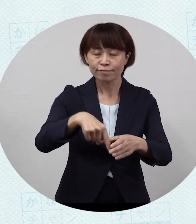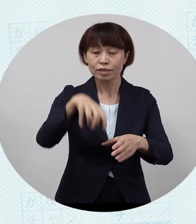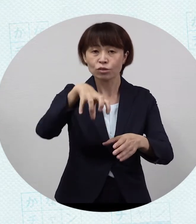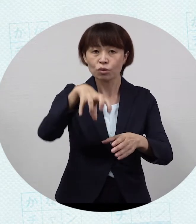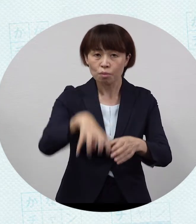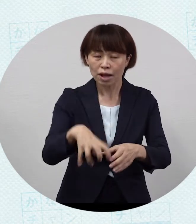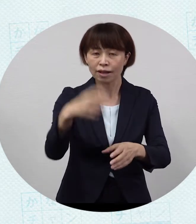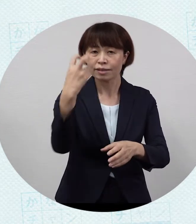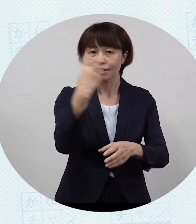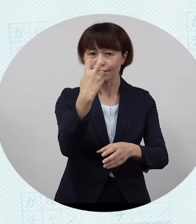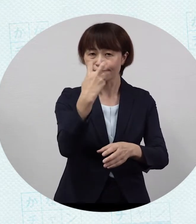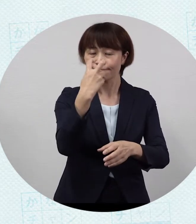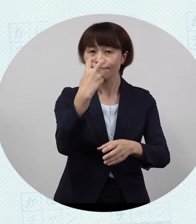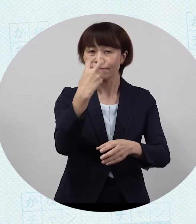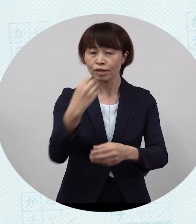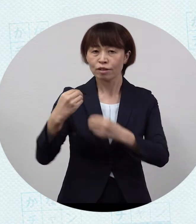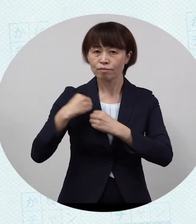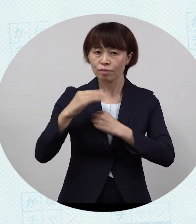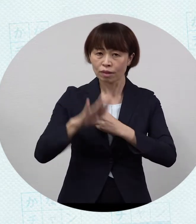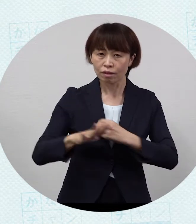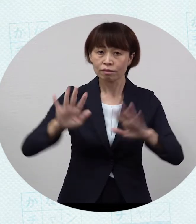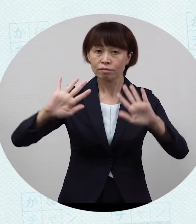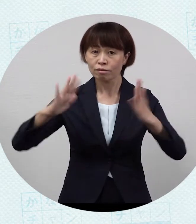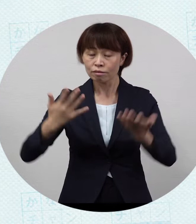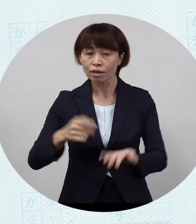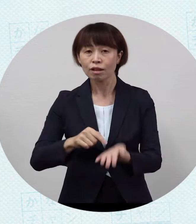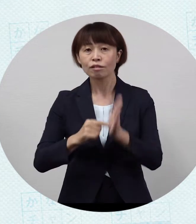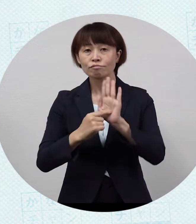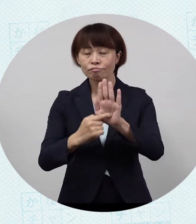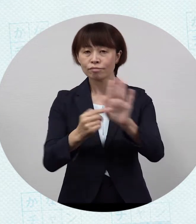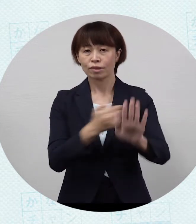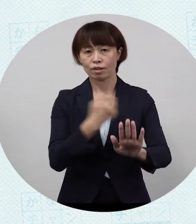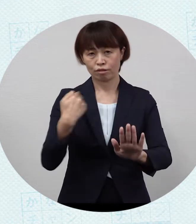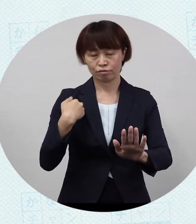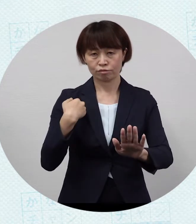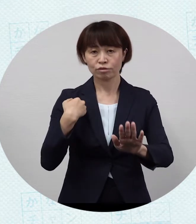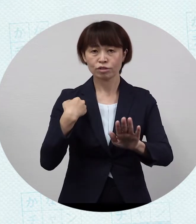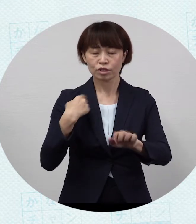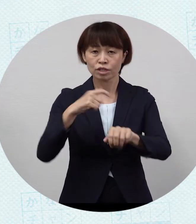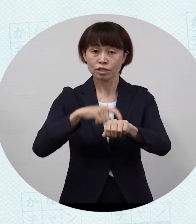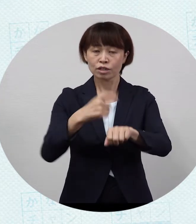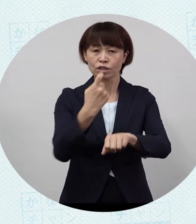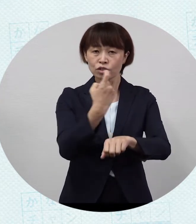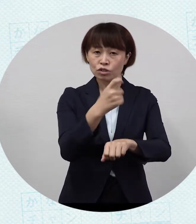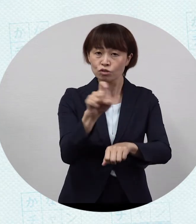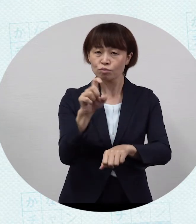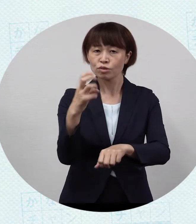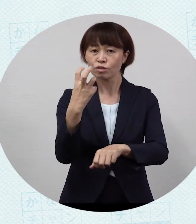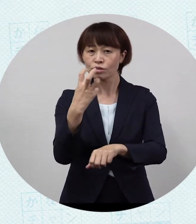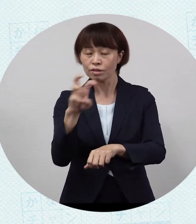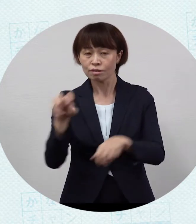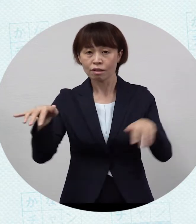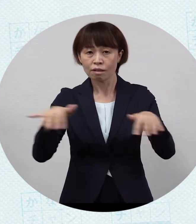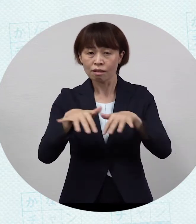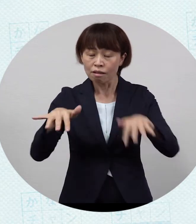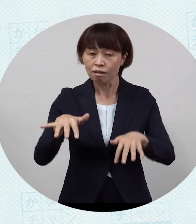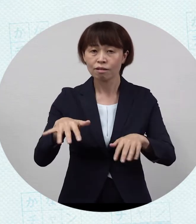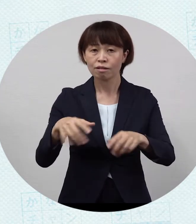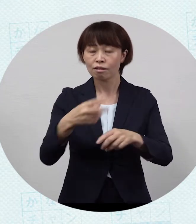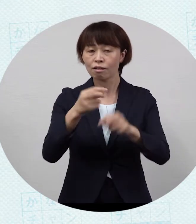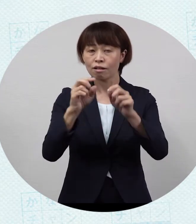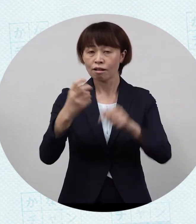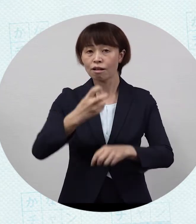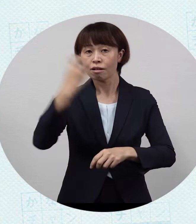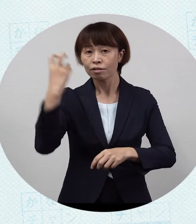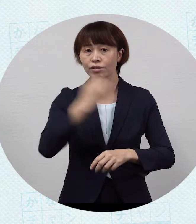すぐにその、結果出るという、しかもですね10分から30分で出ると言ったことなんです。圧倒的に早くなり